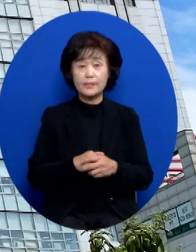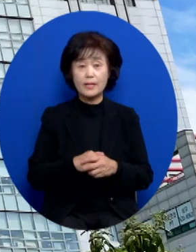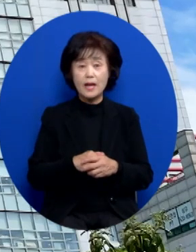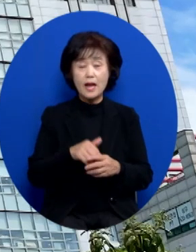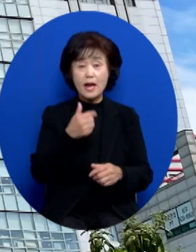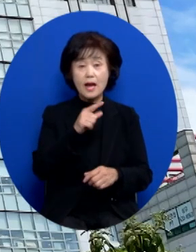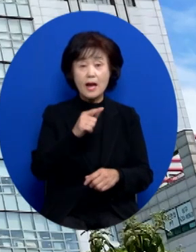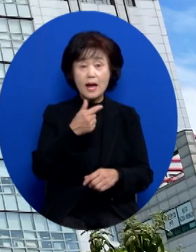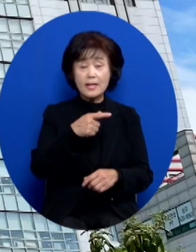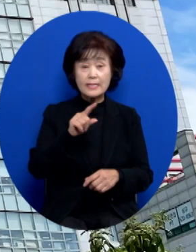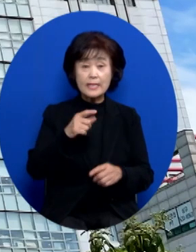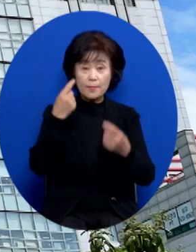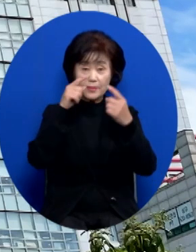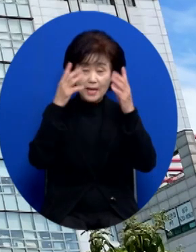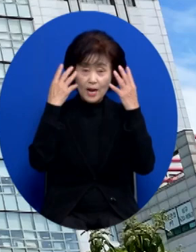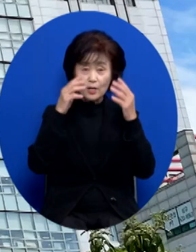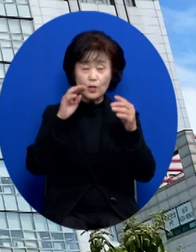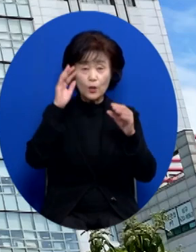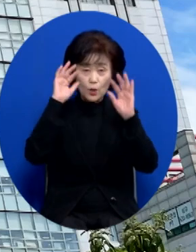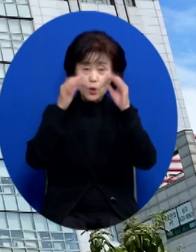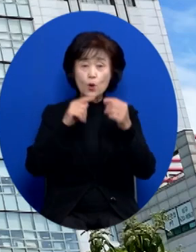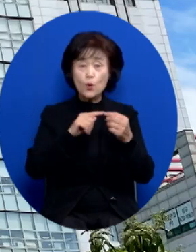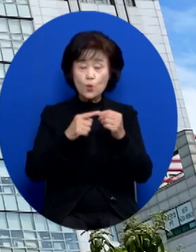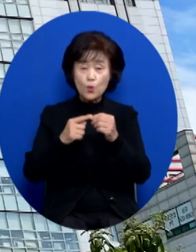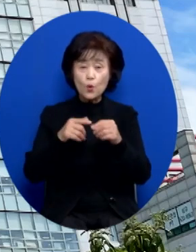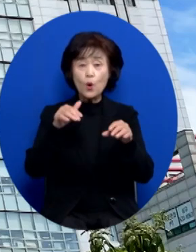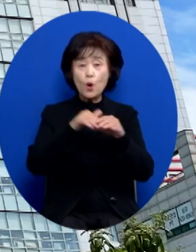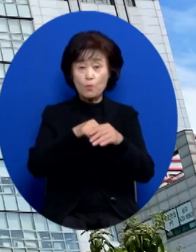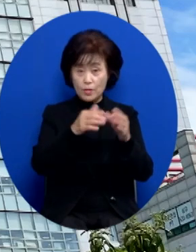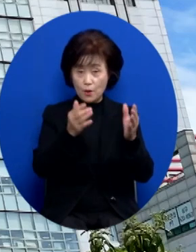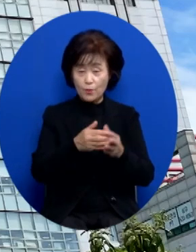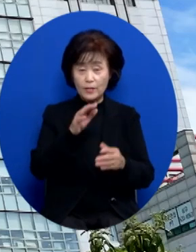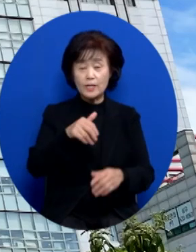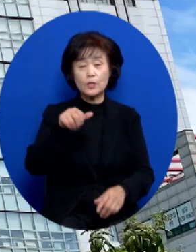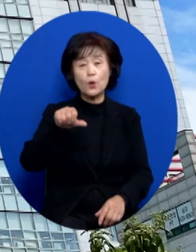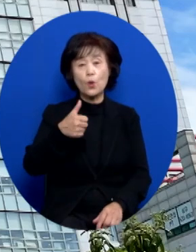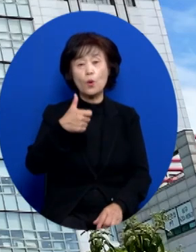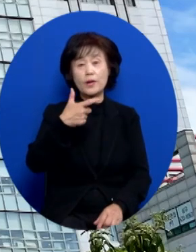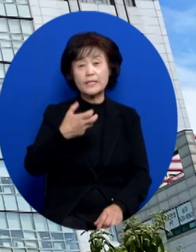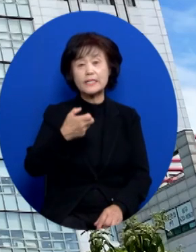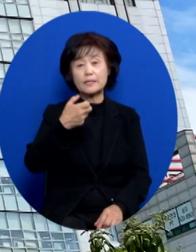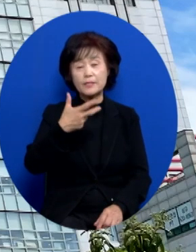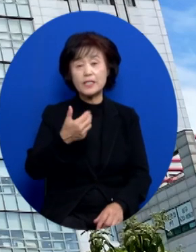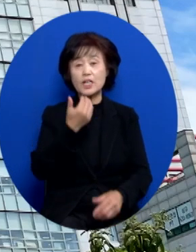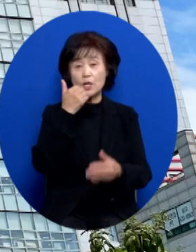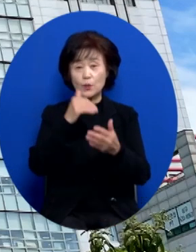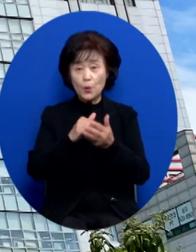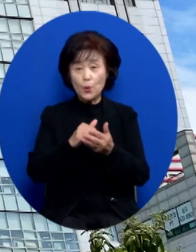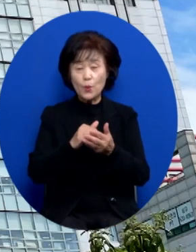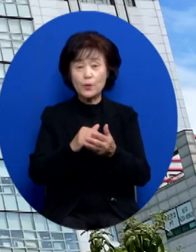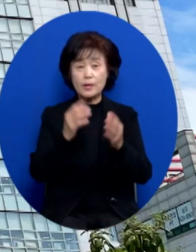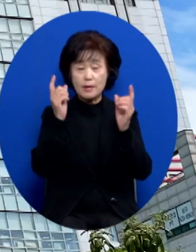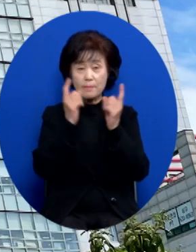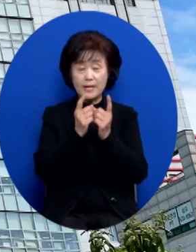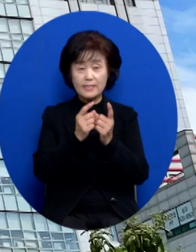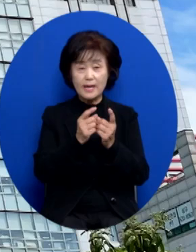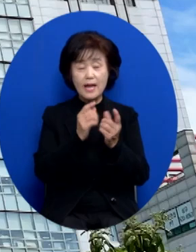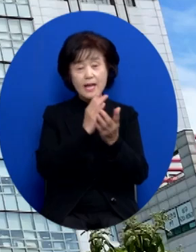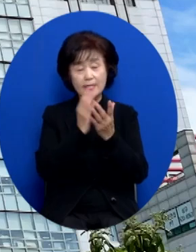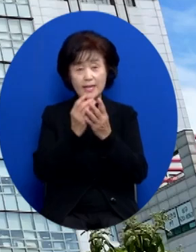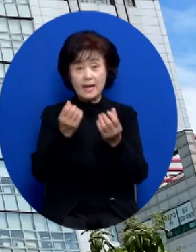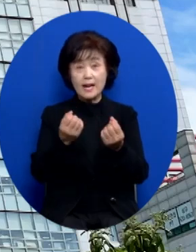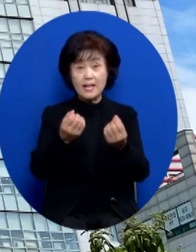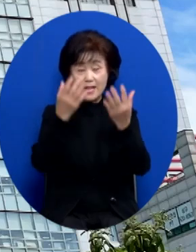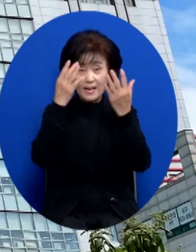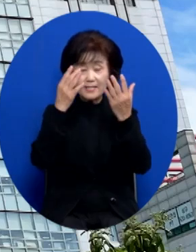한남대학교 국어문화원이 577돌 한글날을 맞아 다양한 체험 행사를 개최했습니다. 우리말의 아름다움과 우수성을